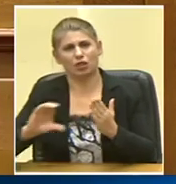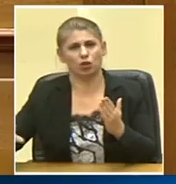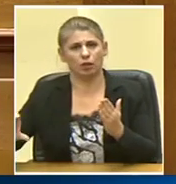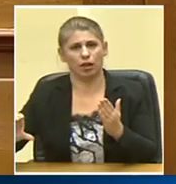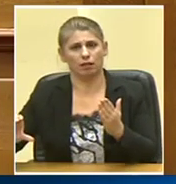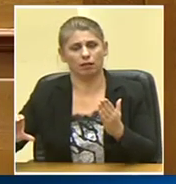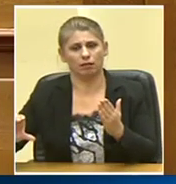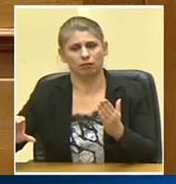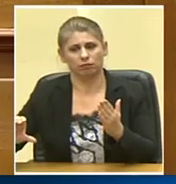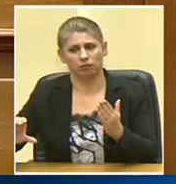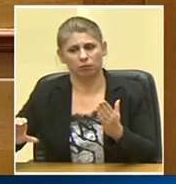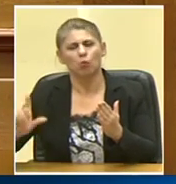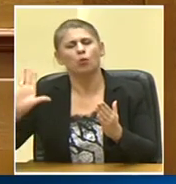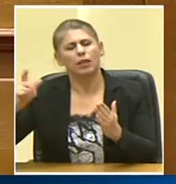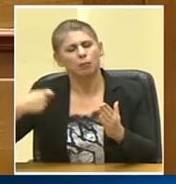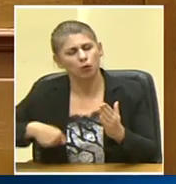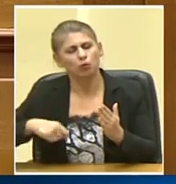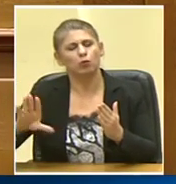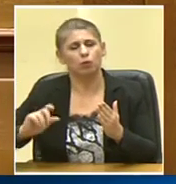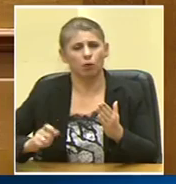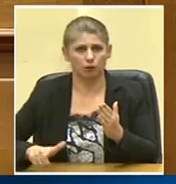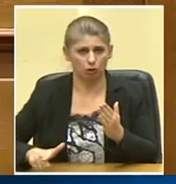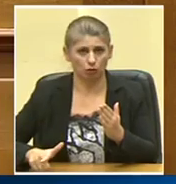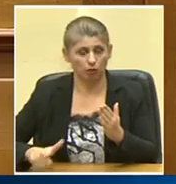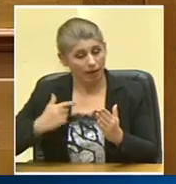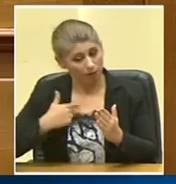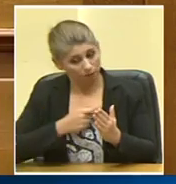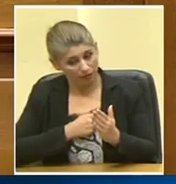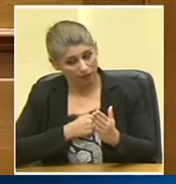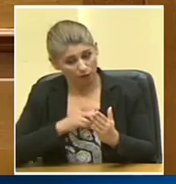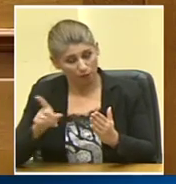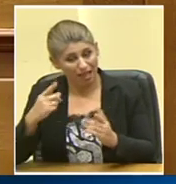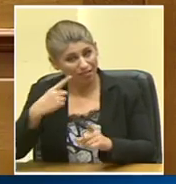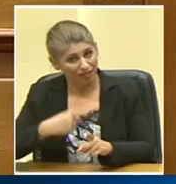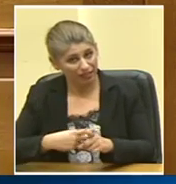Έχω λοιπόν την πεποίθηση ότι μια από τις θετικές παρακαταθήκες της κρίσης